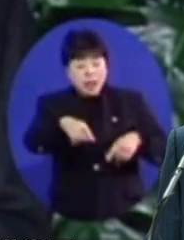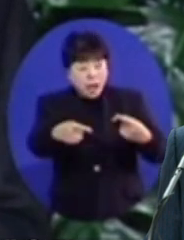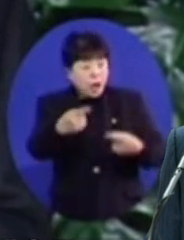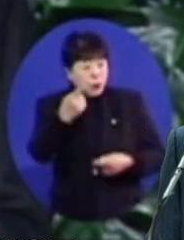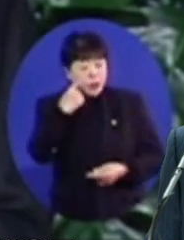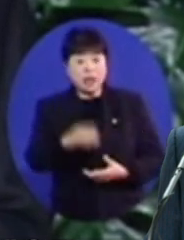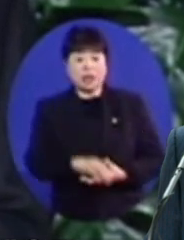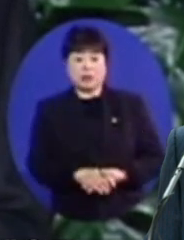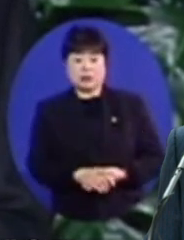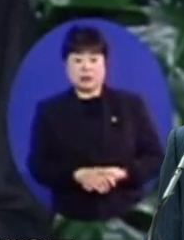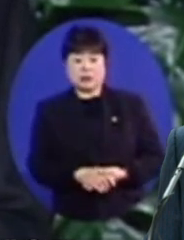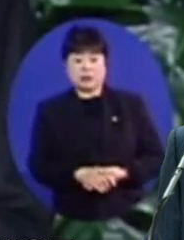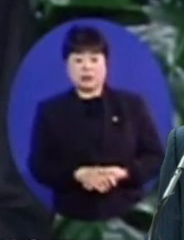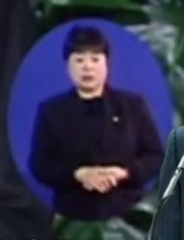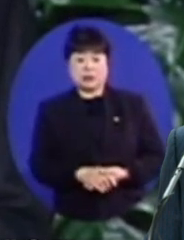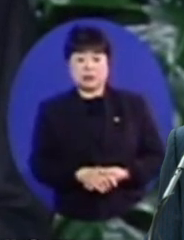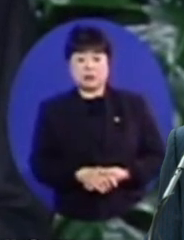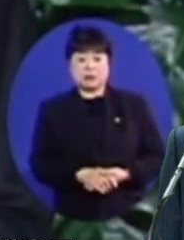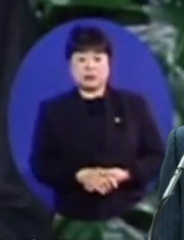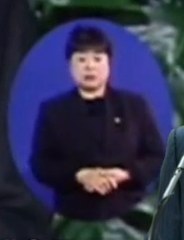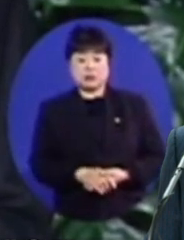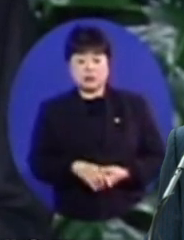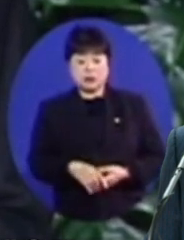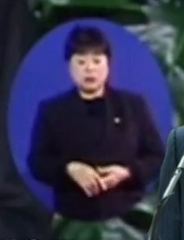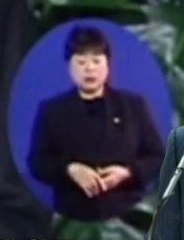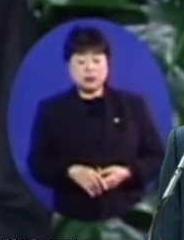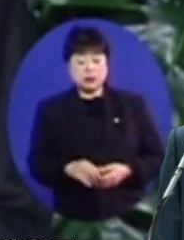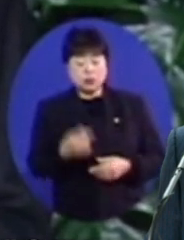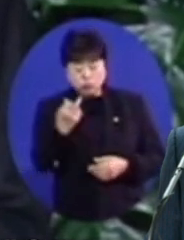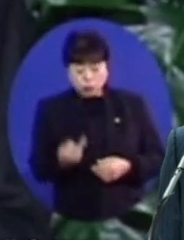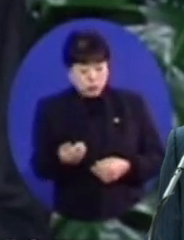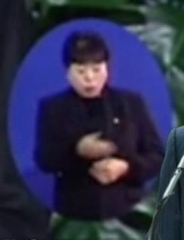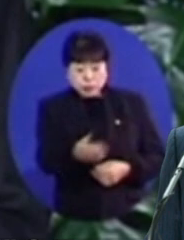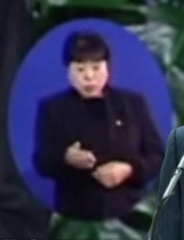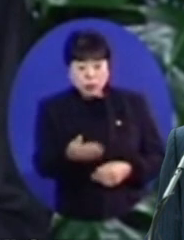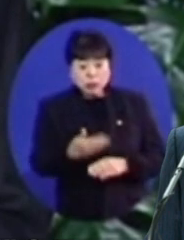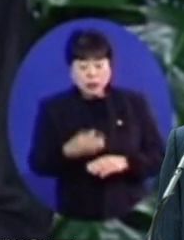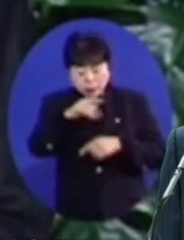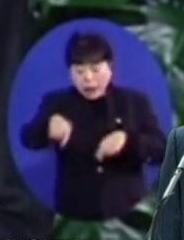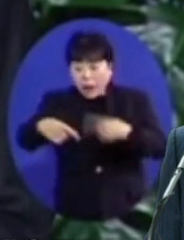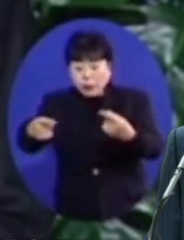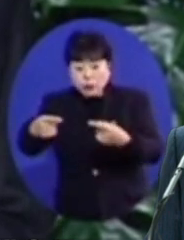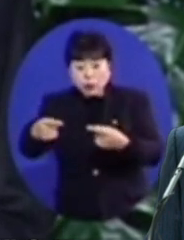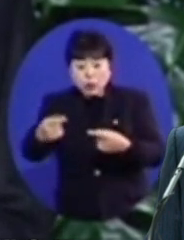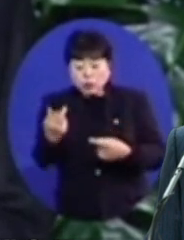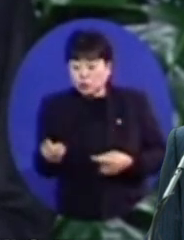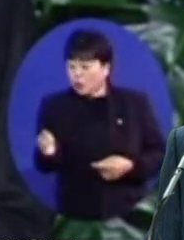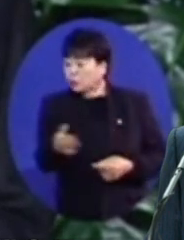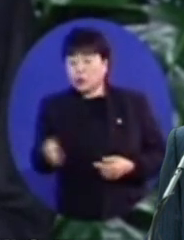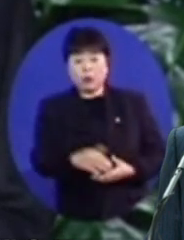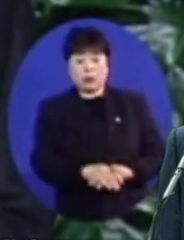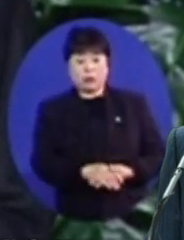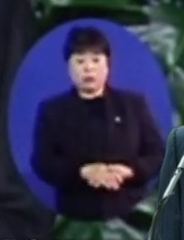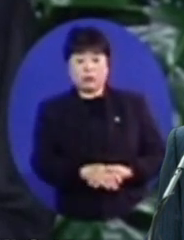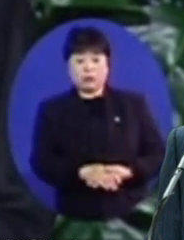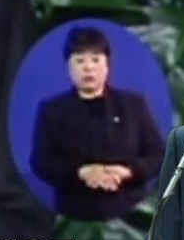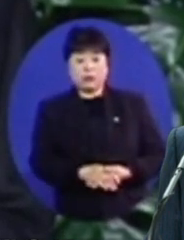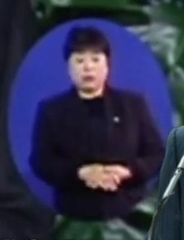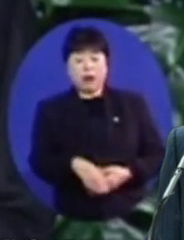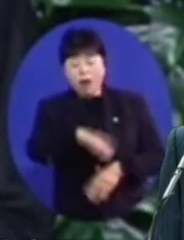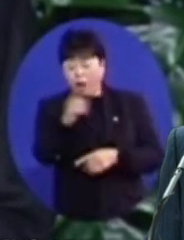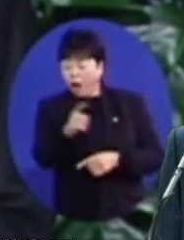보았습니다 죽방에 들어가도 동생들이 설득하는데 아무도 없고 저축 방에 가도 흔적도